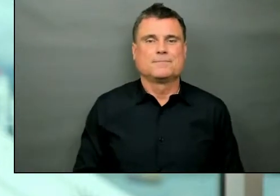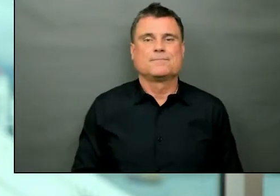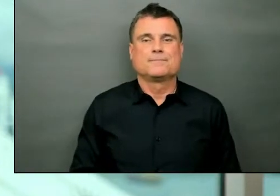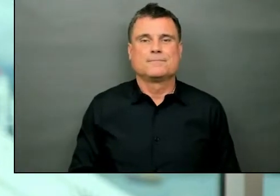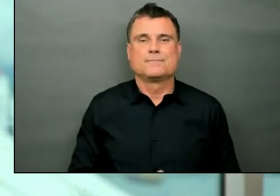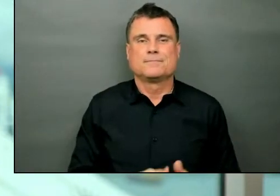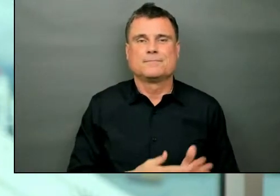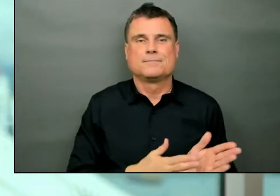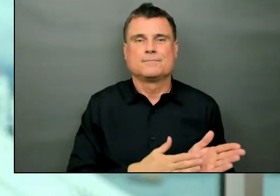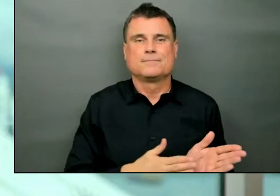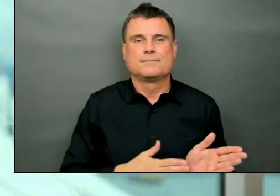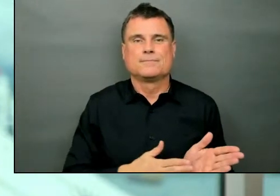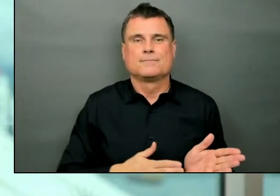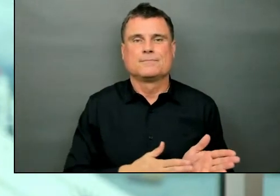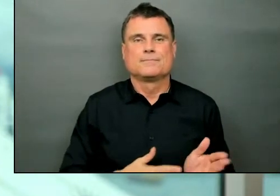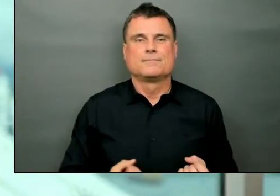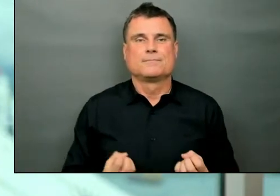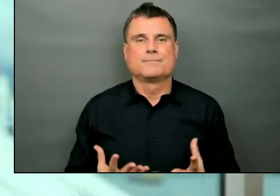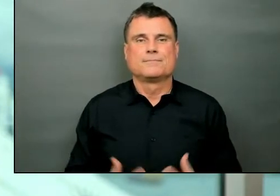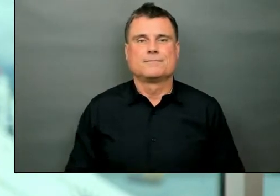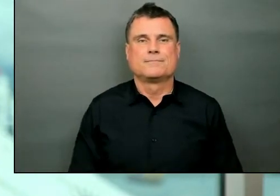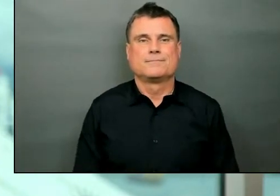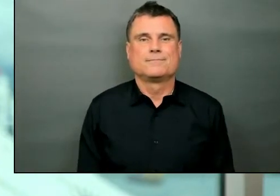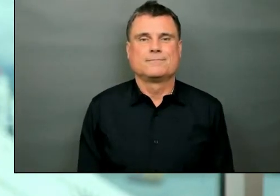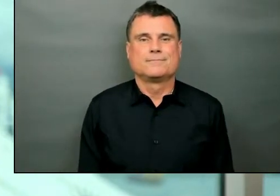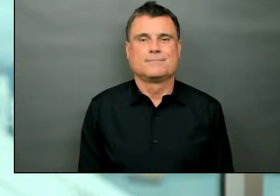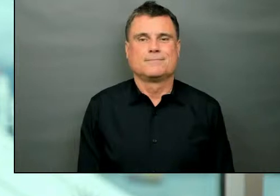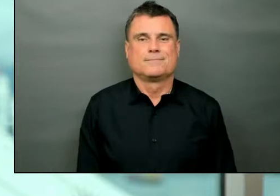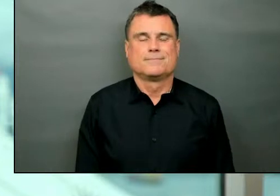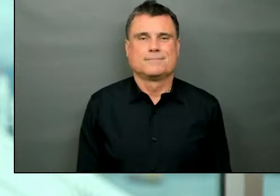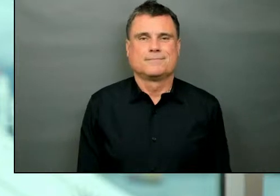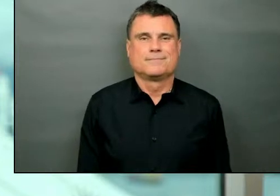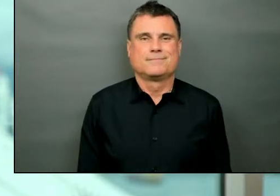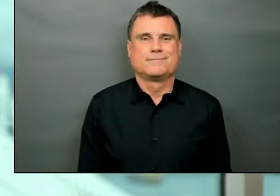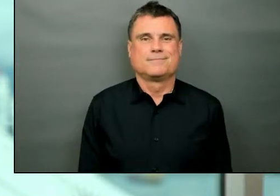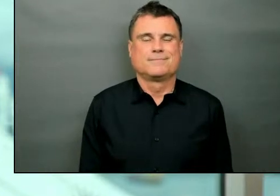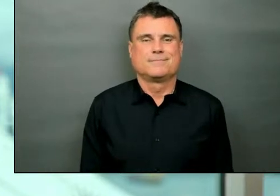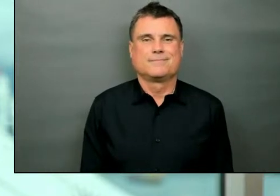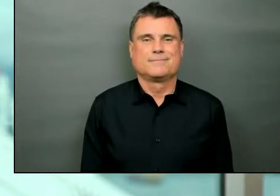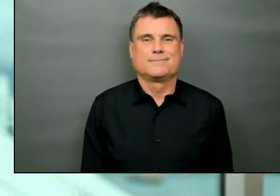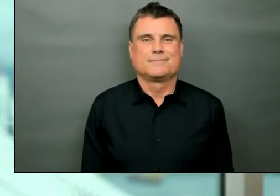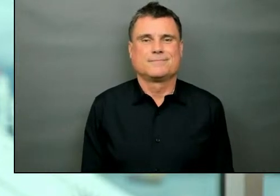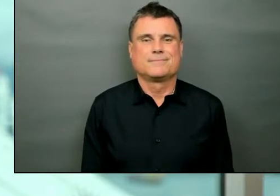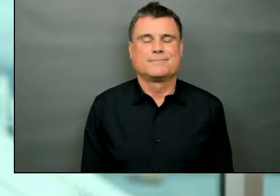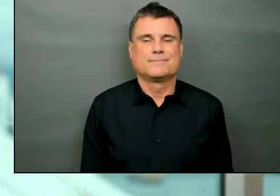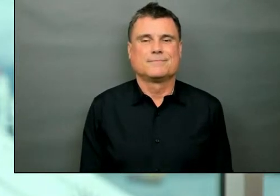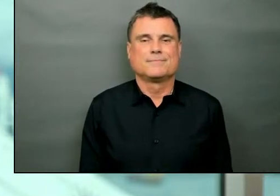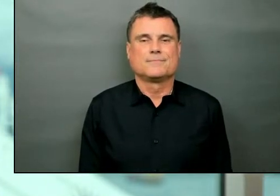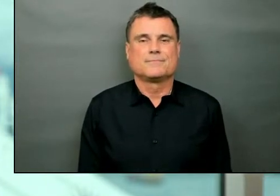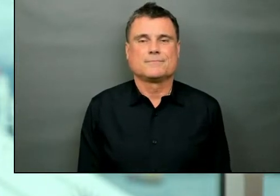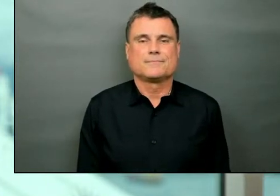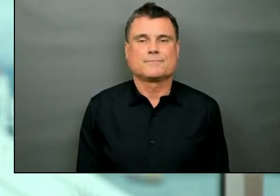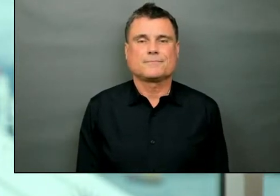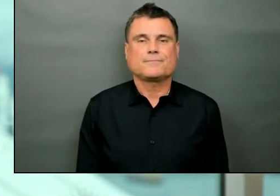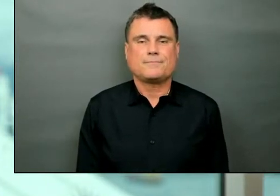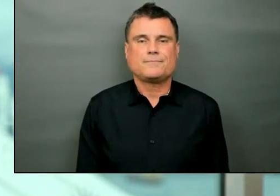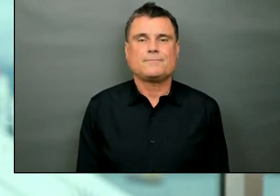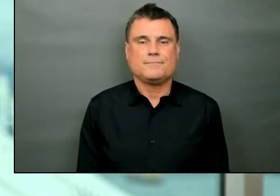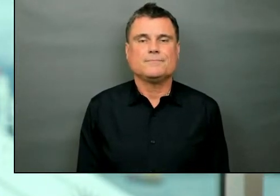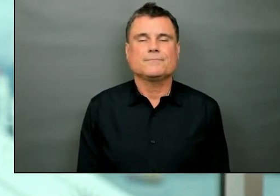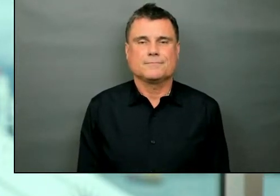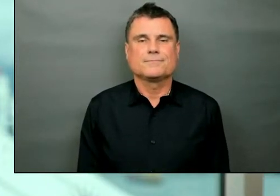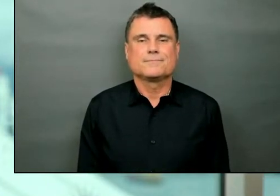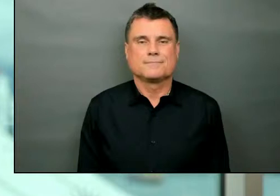nouveaux décès liés au COVID-19 pour un total de 1348 décès en Colombie-Britannique. Nous offrons